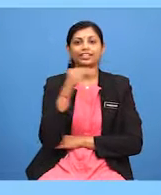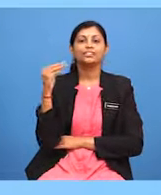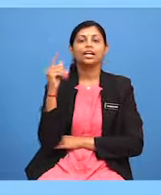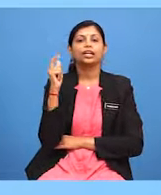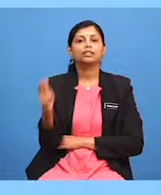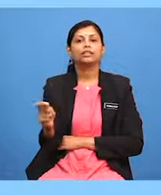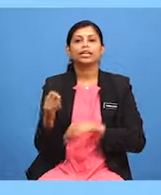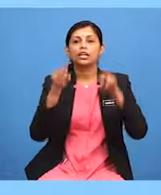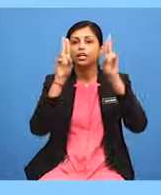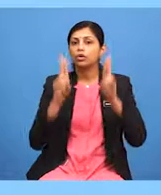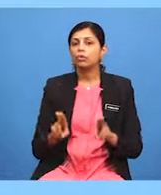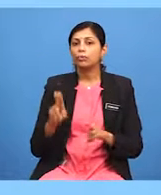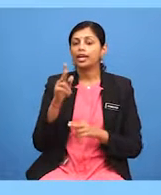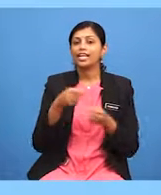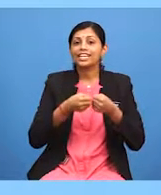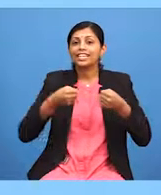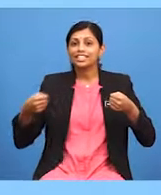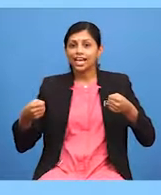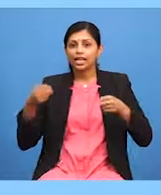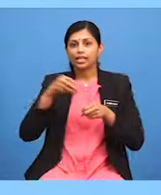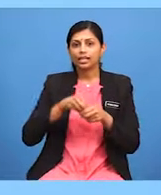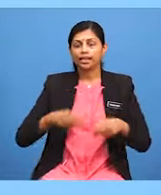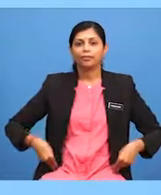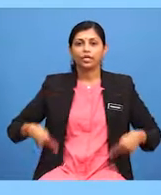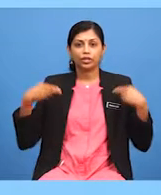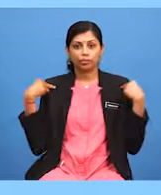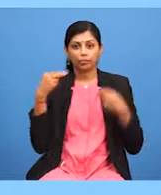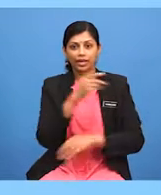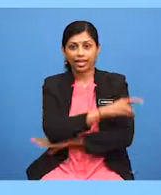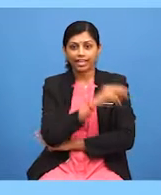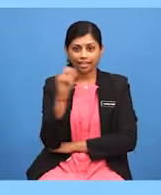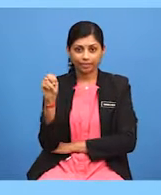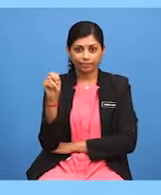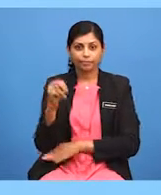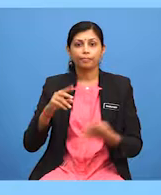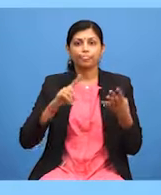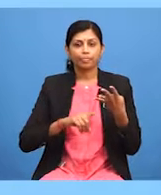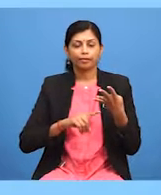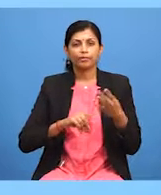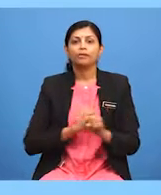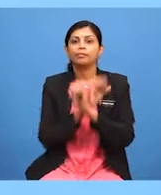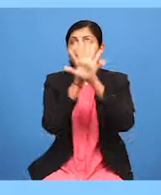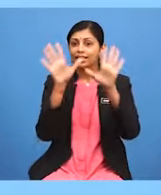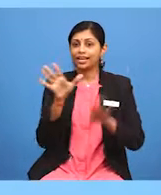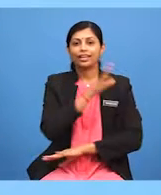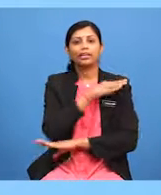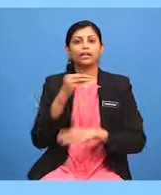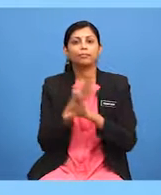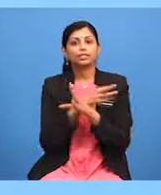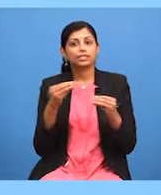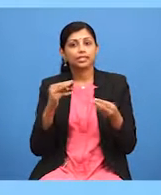dan tenaga kepayaan kenyal dalam kehidupan harian. Keempat, menerangkan